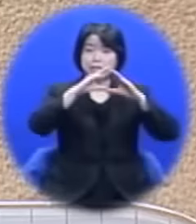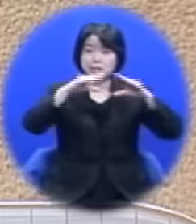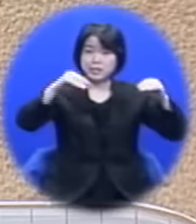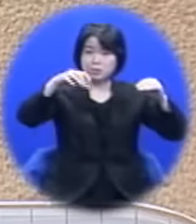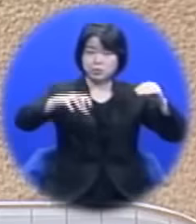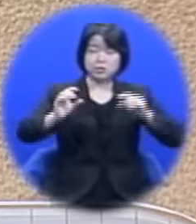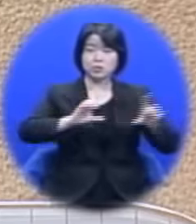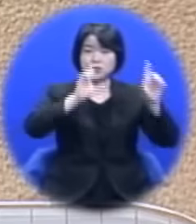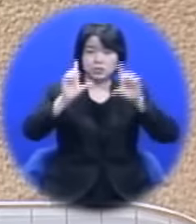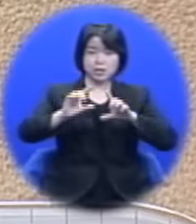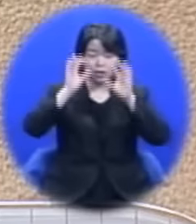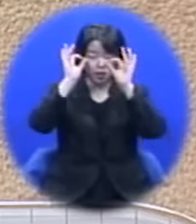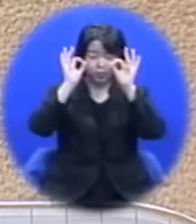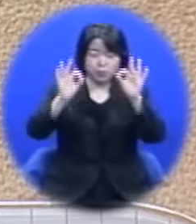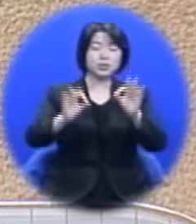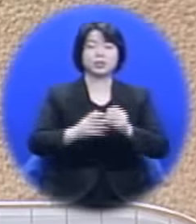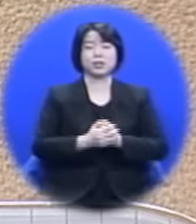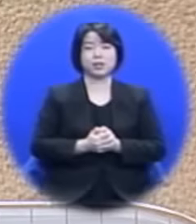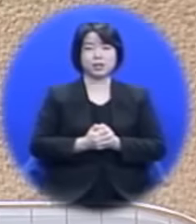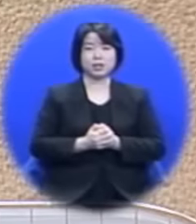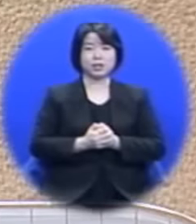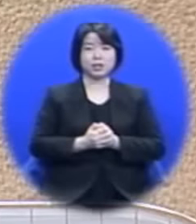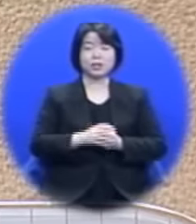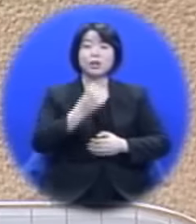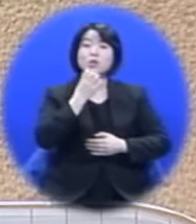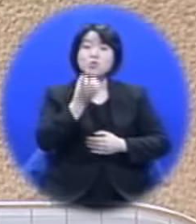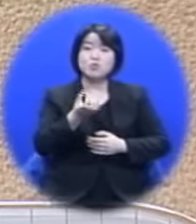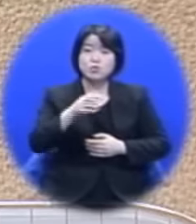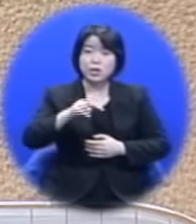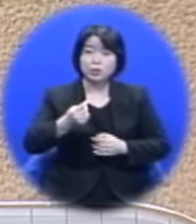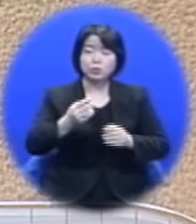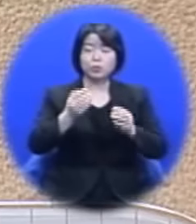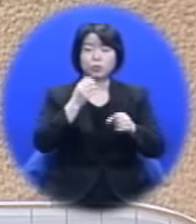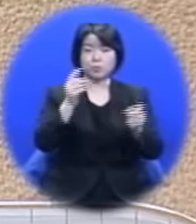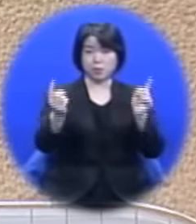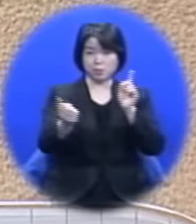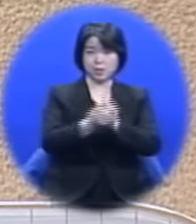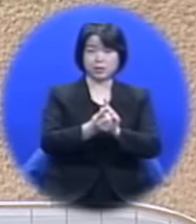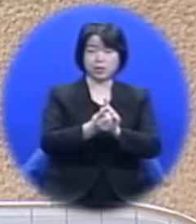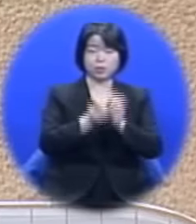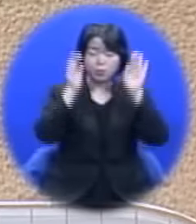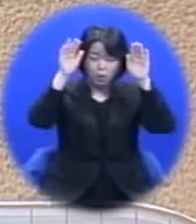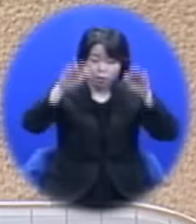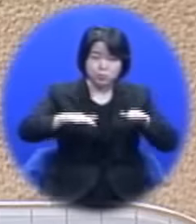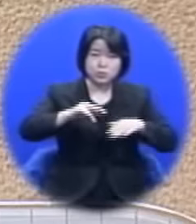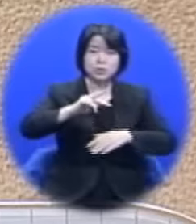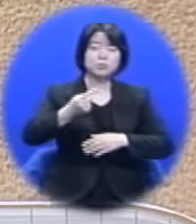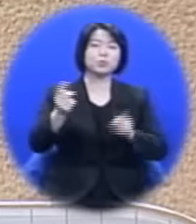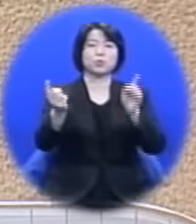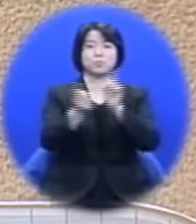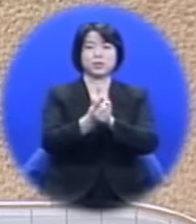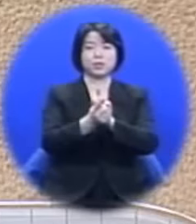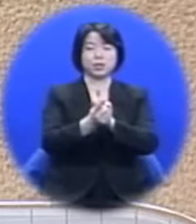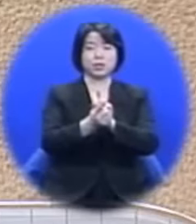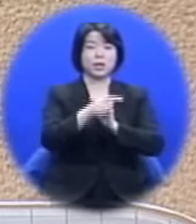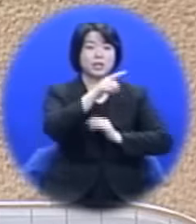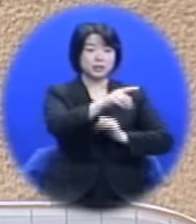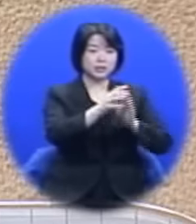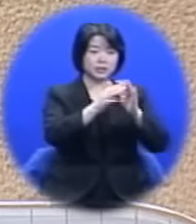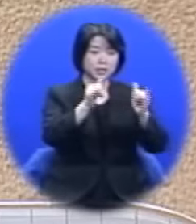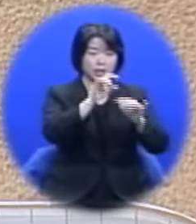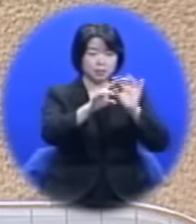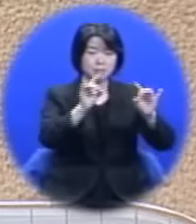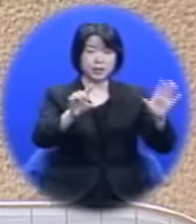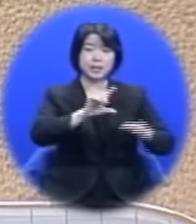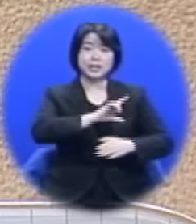보니까 유대인도 만나고 무슬림도 만난 그 사람 이름이 다 따로 있지만